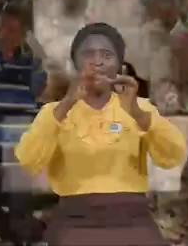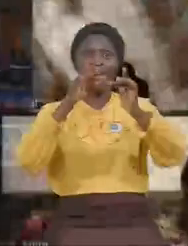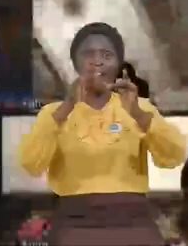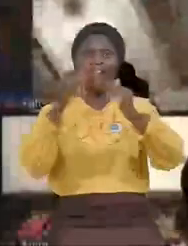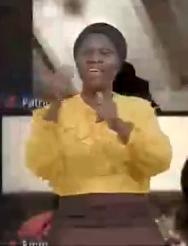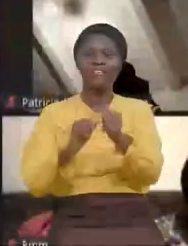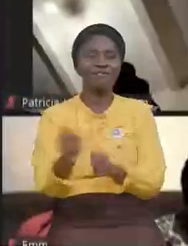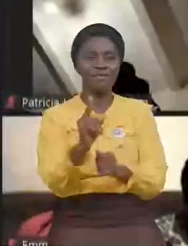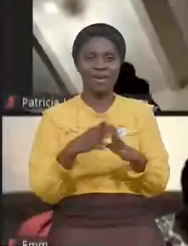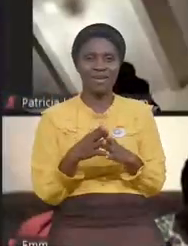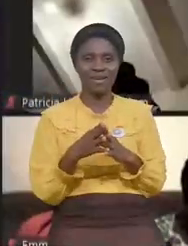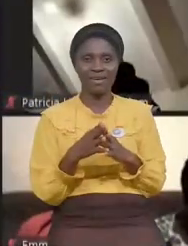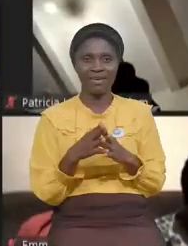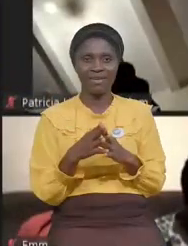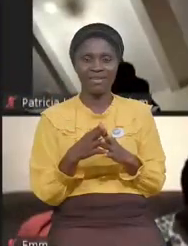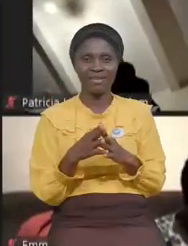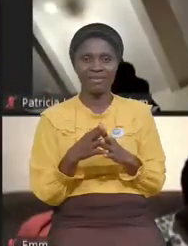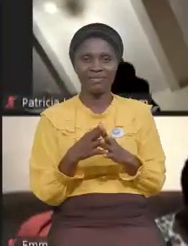partout.